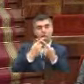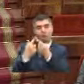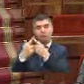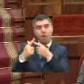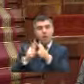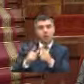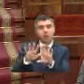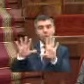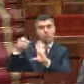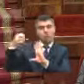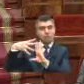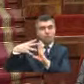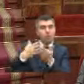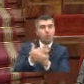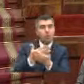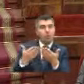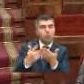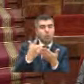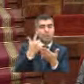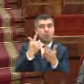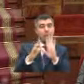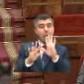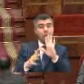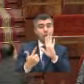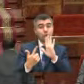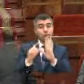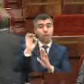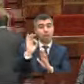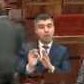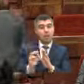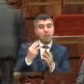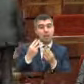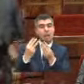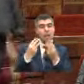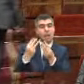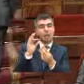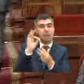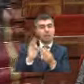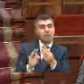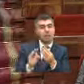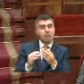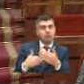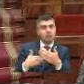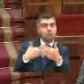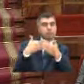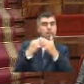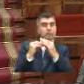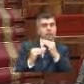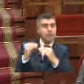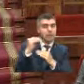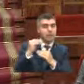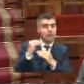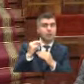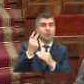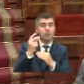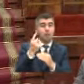غتنتقل من 17% 2018 الى 33% سنه 2021 و36%